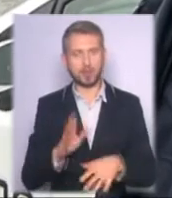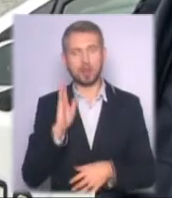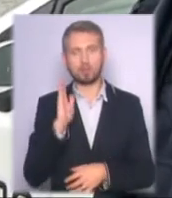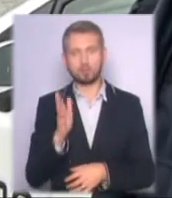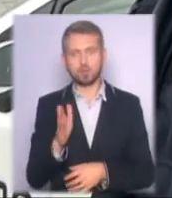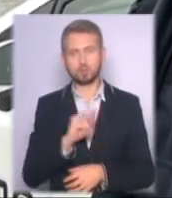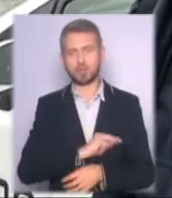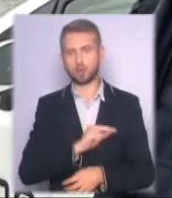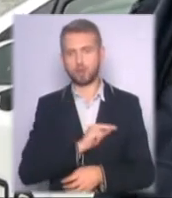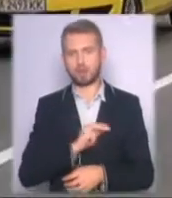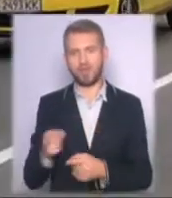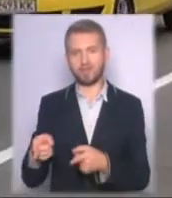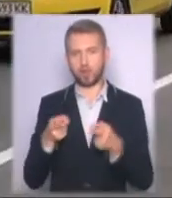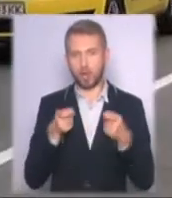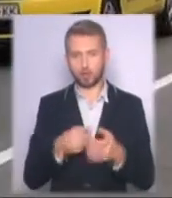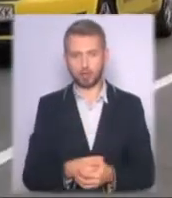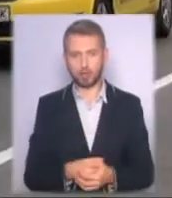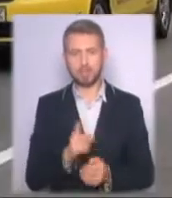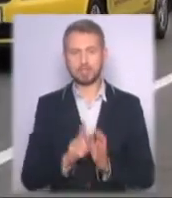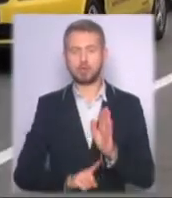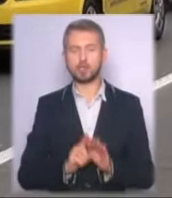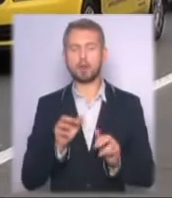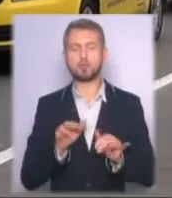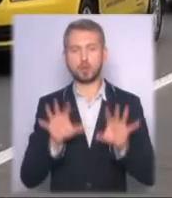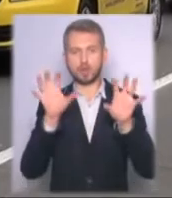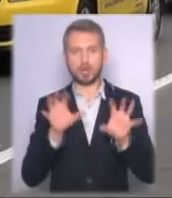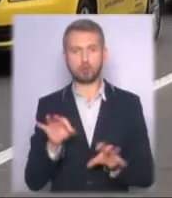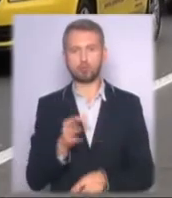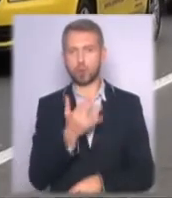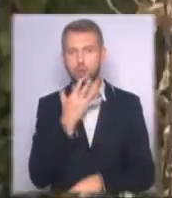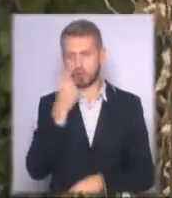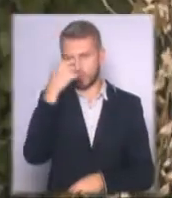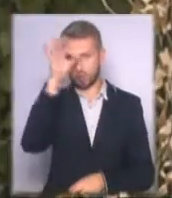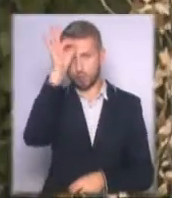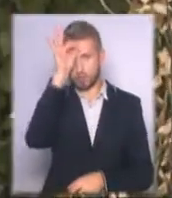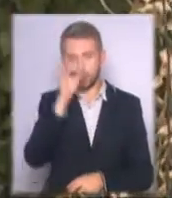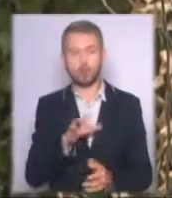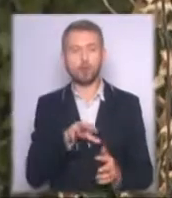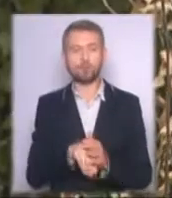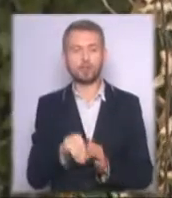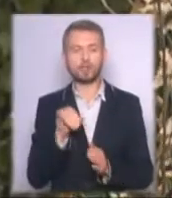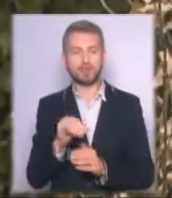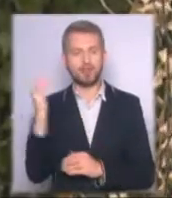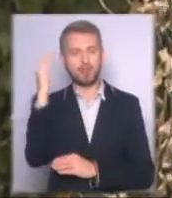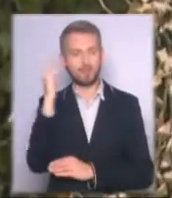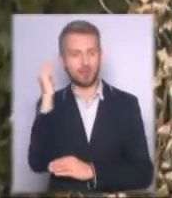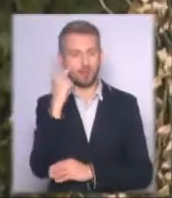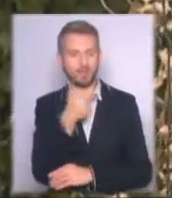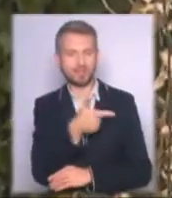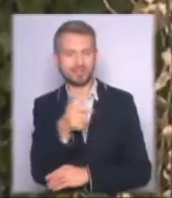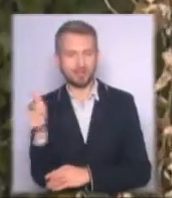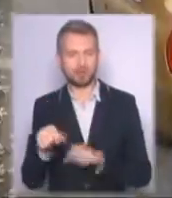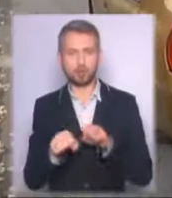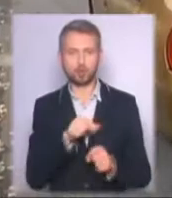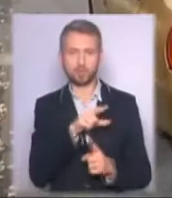будуть працювати евакуатори. З набуттям чинності закону про національну поліцію вводиться відеофіксація порушень правил